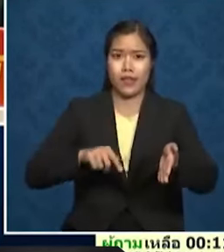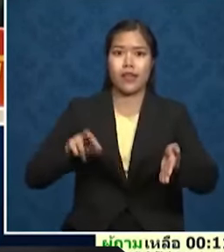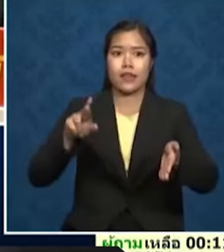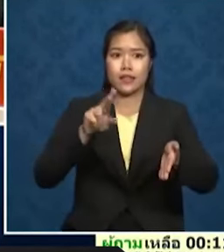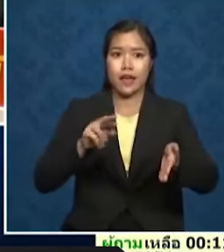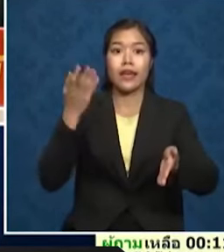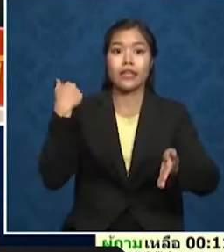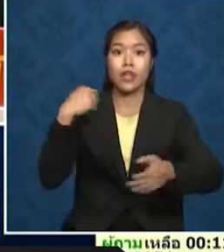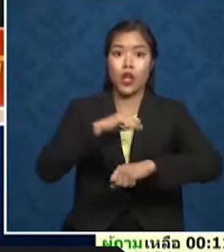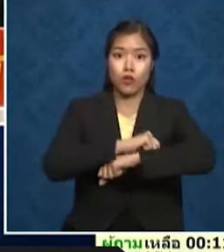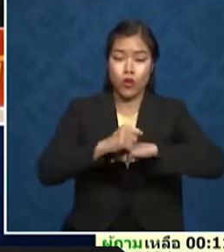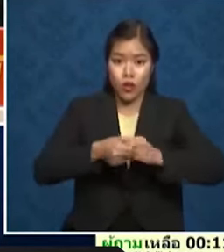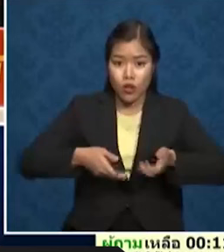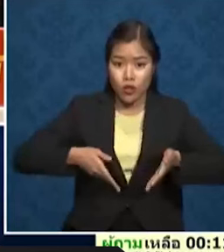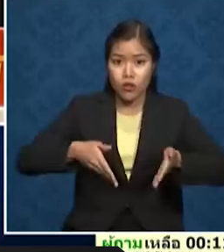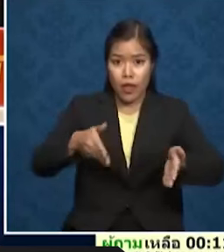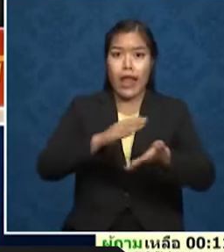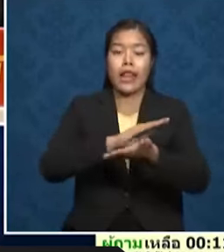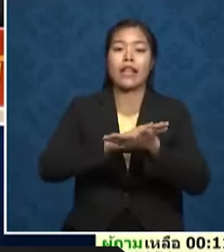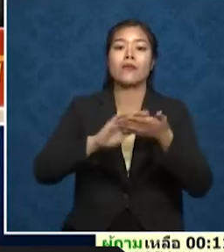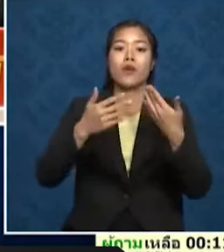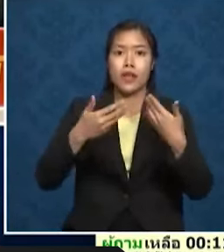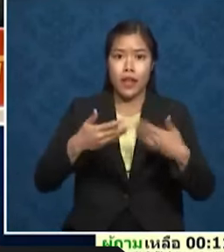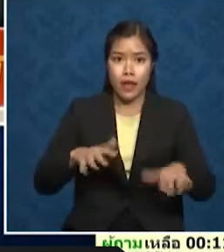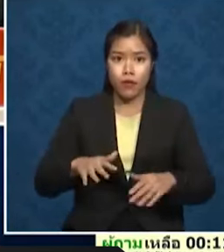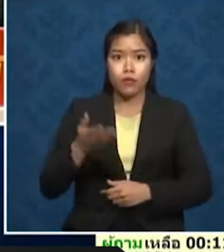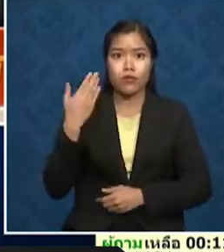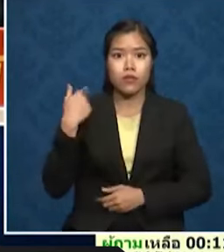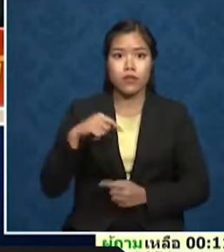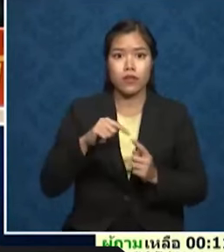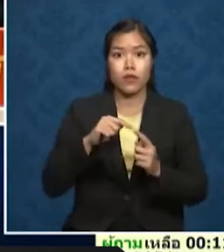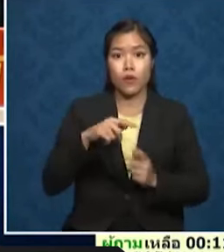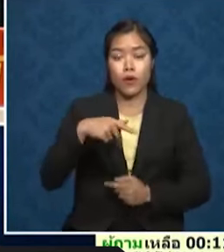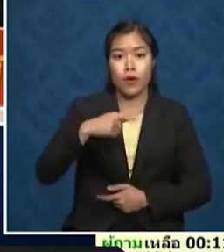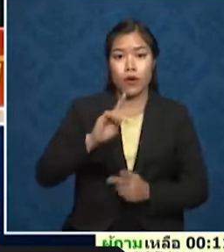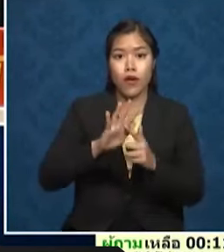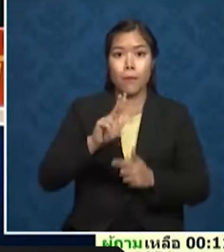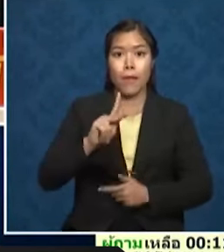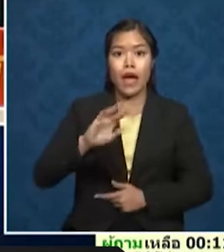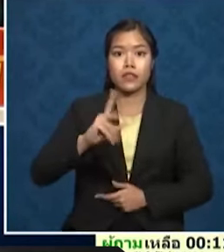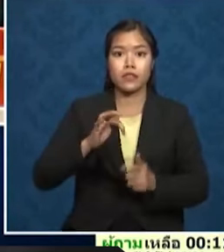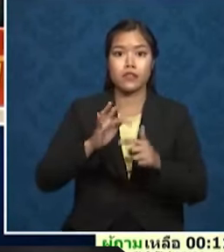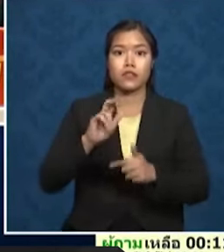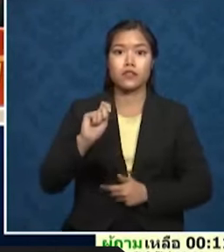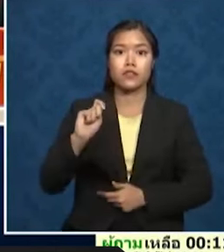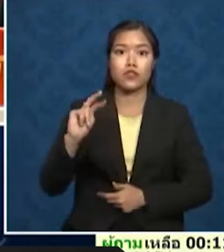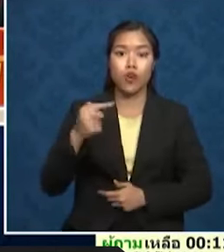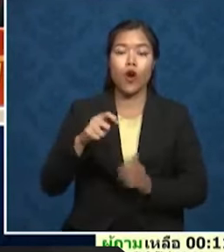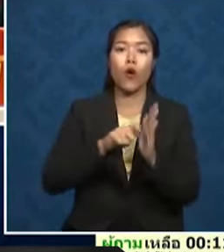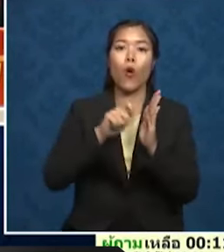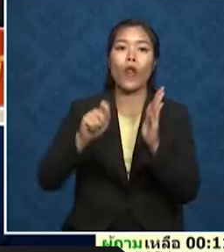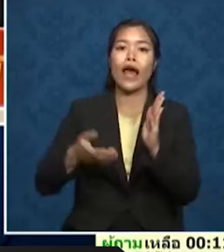งที่มีการก่อสร้างงานโยธาแล้วเสร็จไปแล้วคือช่วงปากช่องนครราชสีมาตั้งแต่ปลายเดือนธันวาค